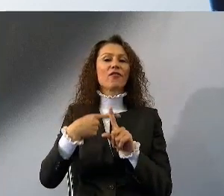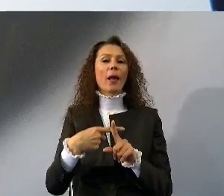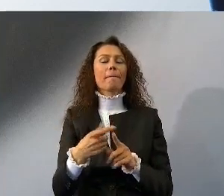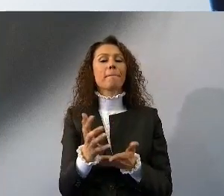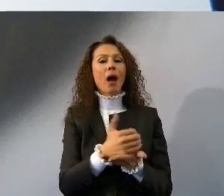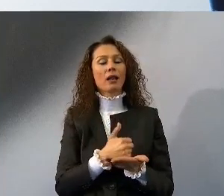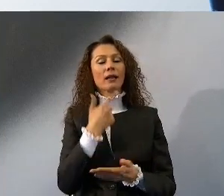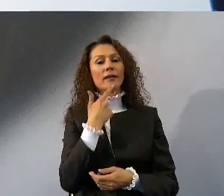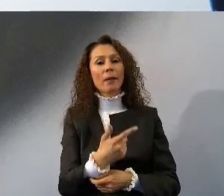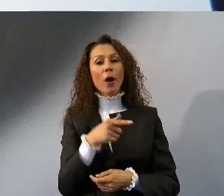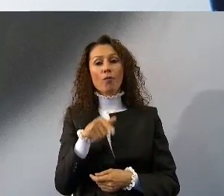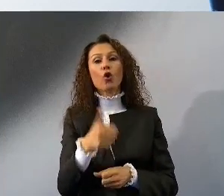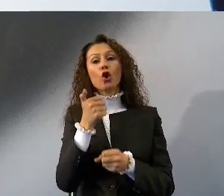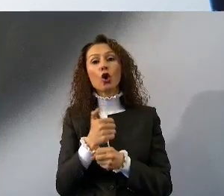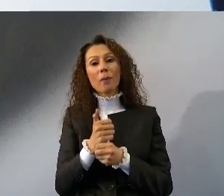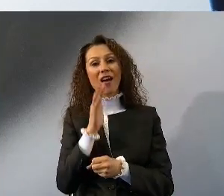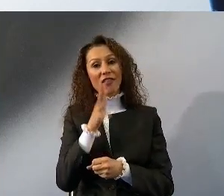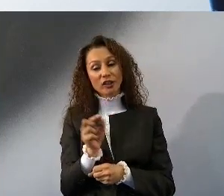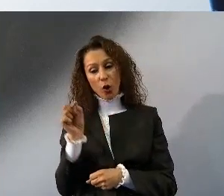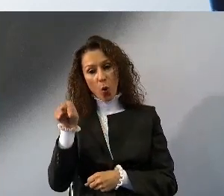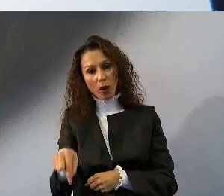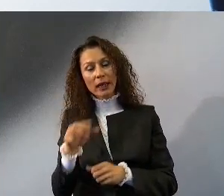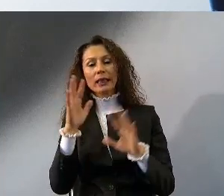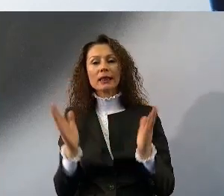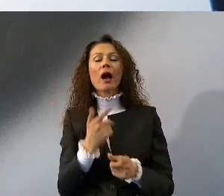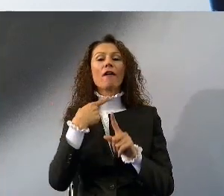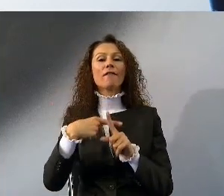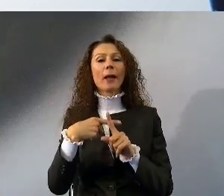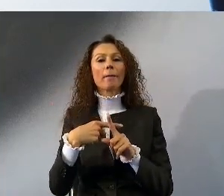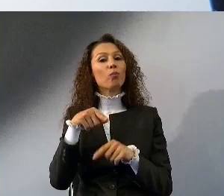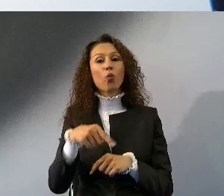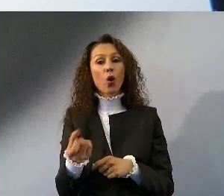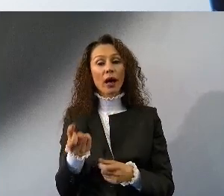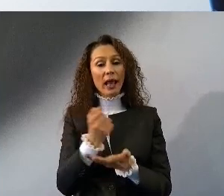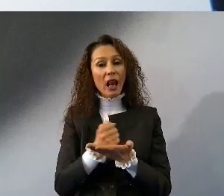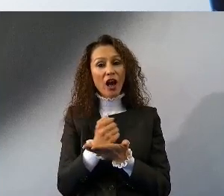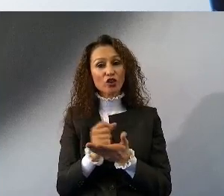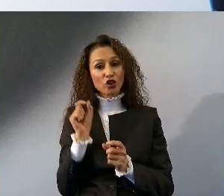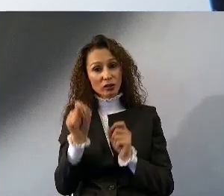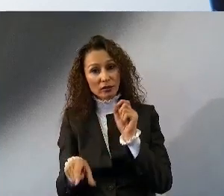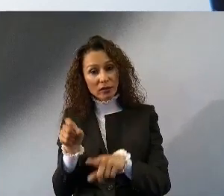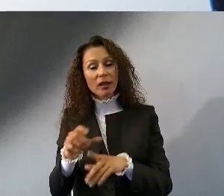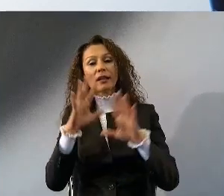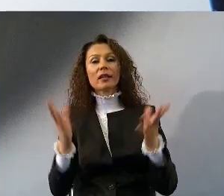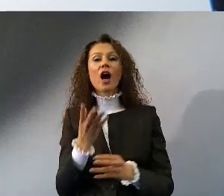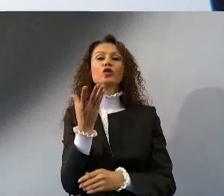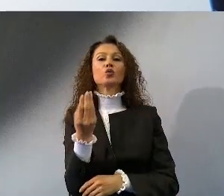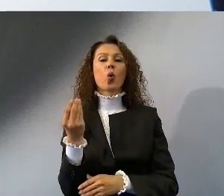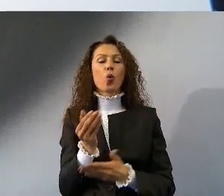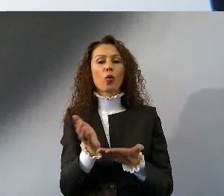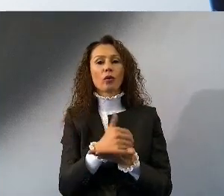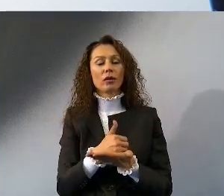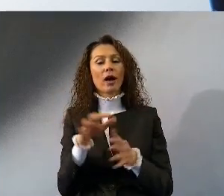Bu kadar gübre dökersen daha çok verim alırsın. Bu kadar ilaç atarsan daha çok verim alırsın.